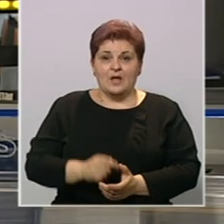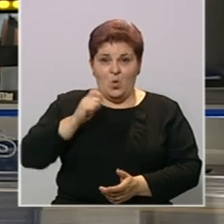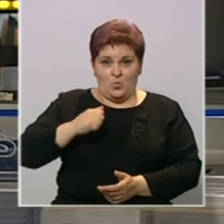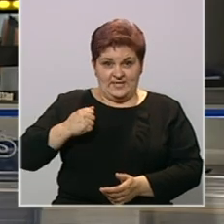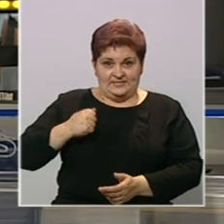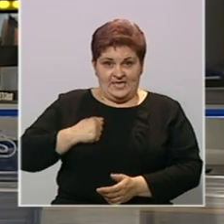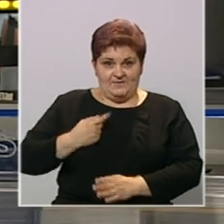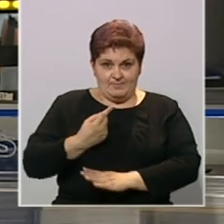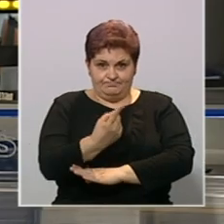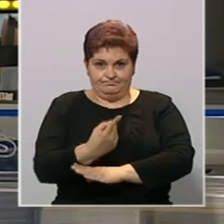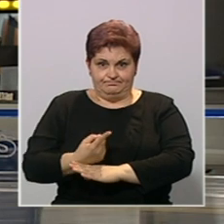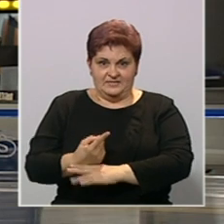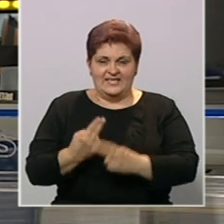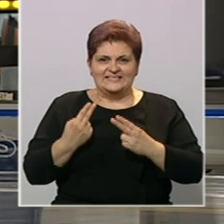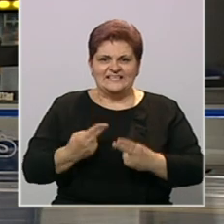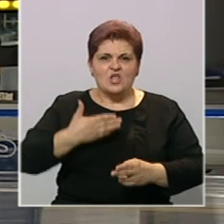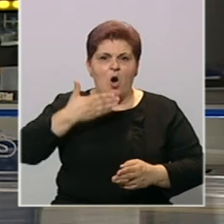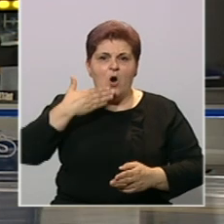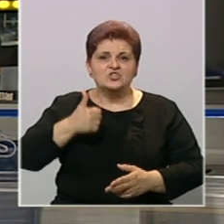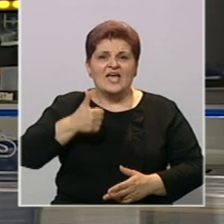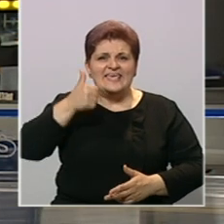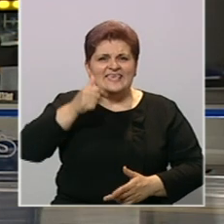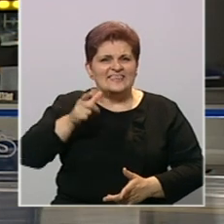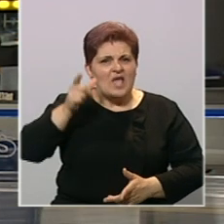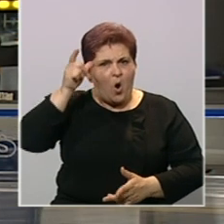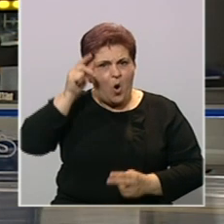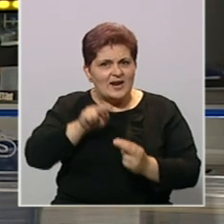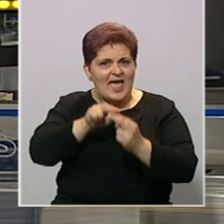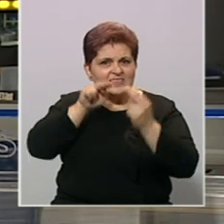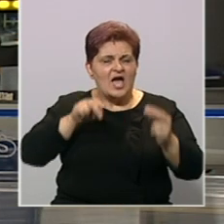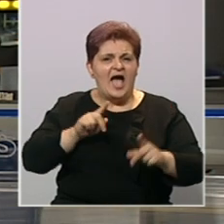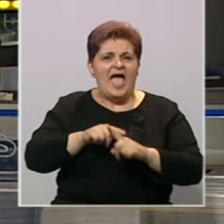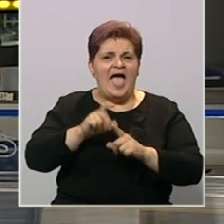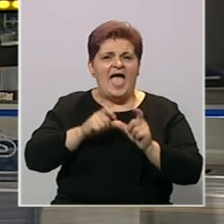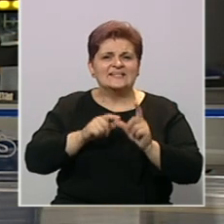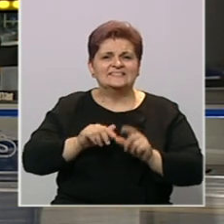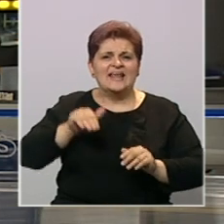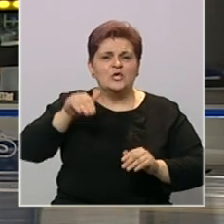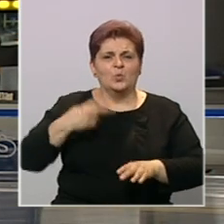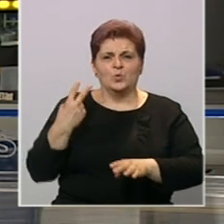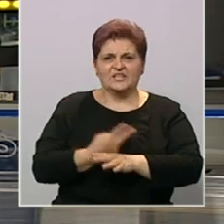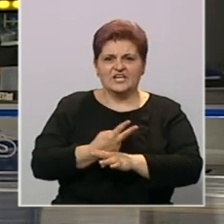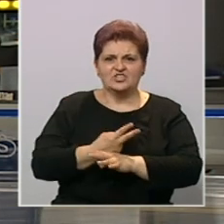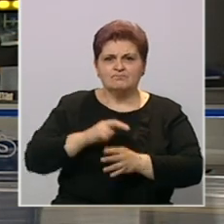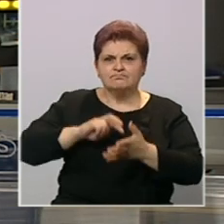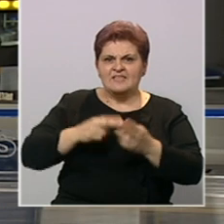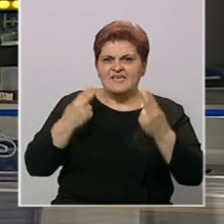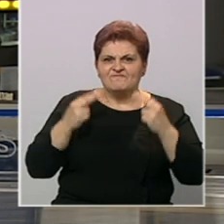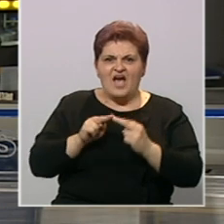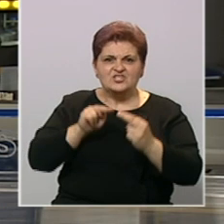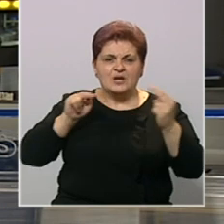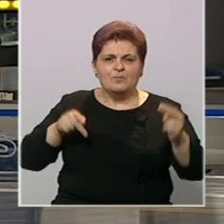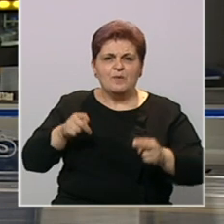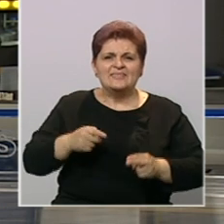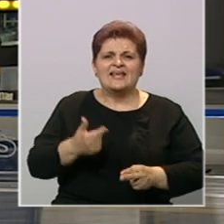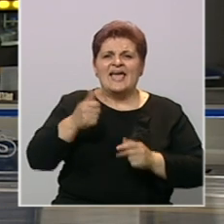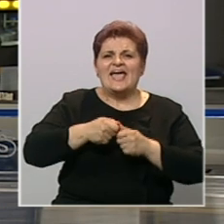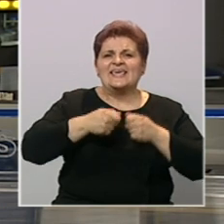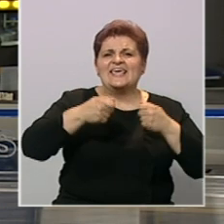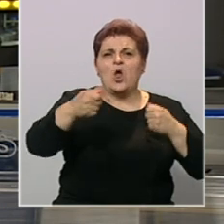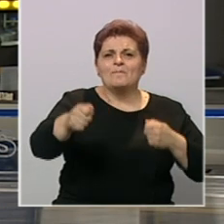Ukrajinska vojska je raketirala i značajno oštetila jedan od glavnih mostova u Hersonu na jugu zemlje. Strateški važan most, dug